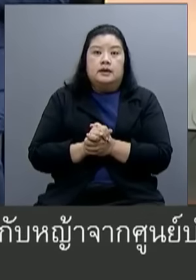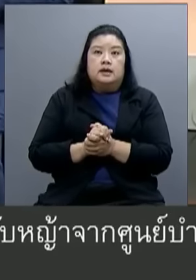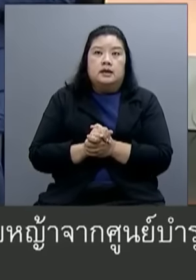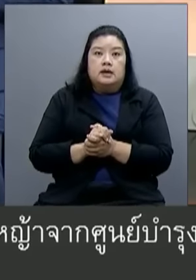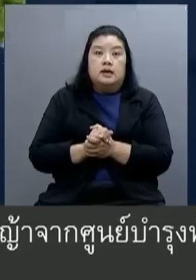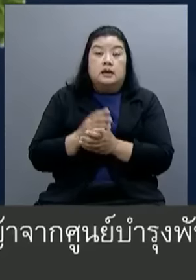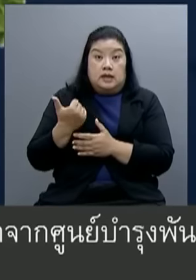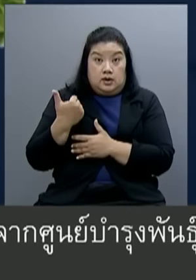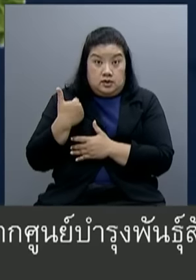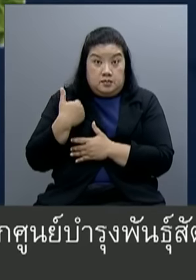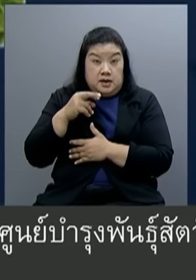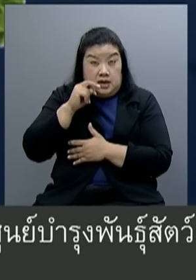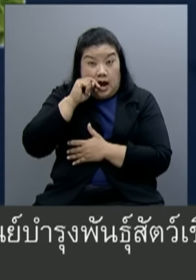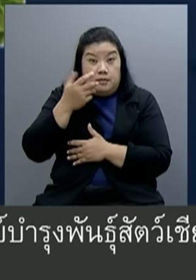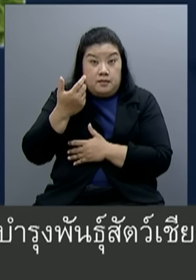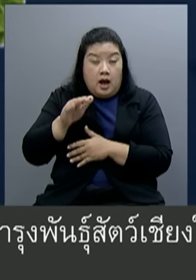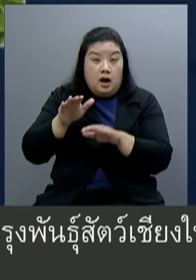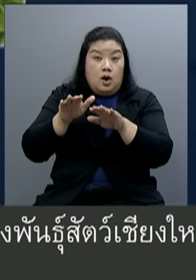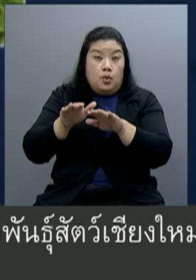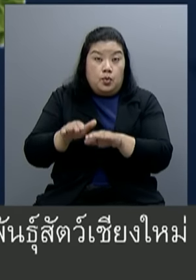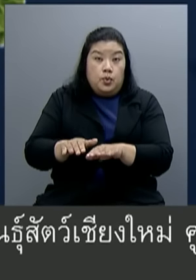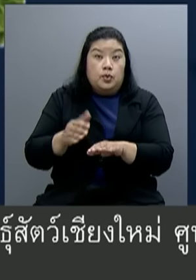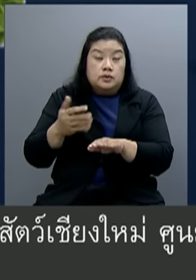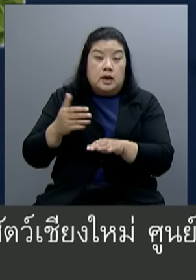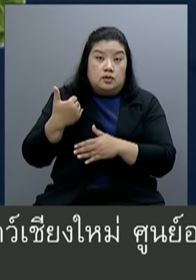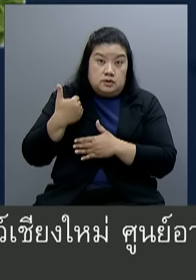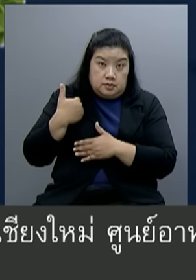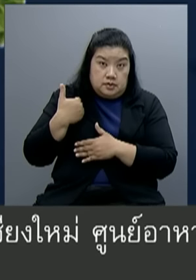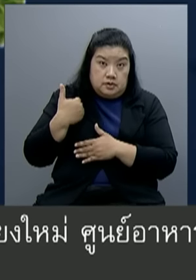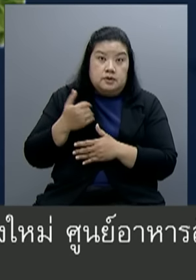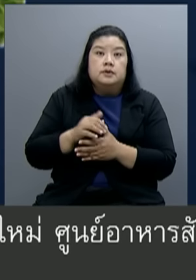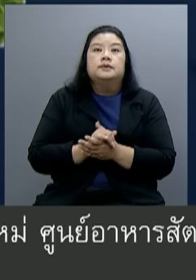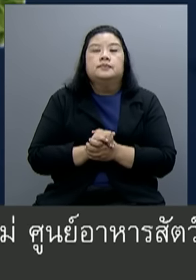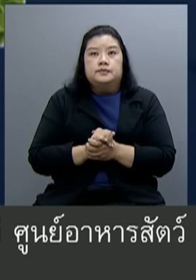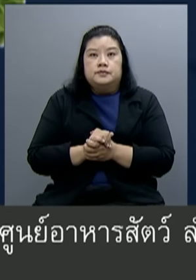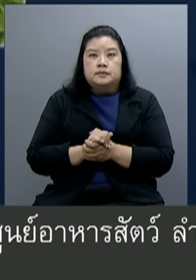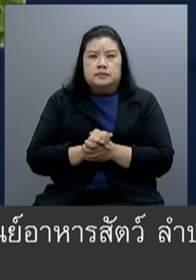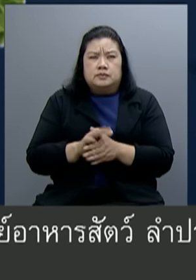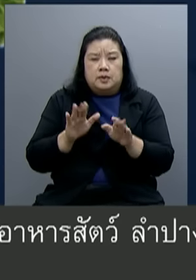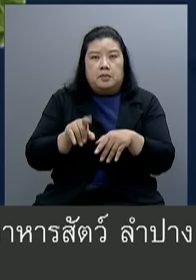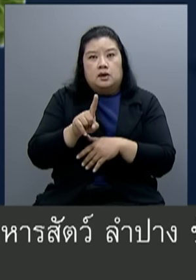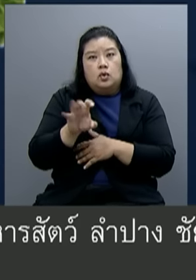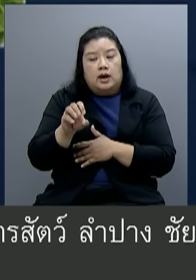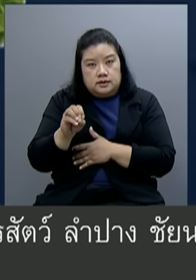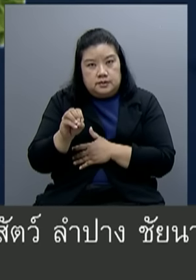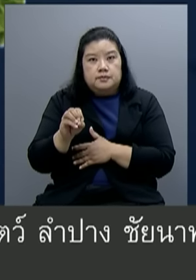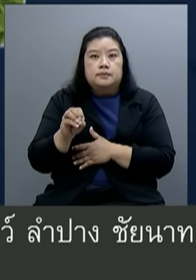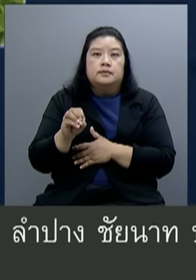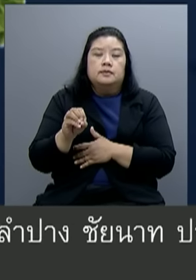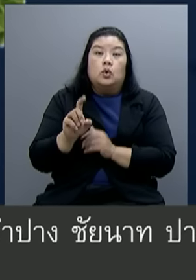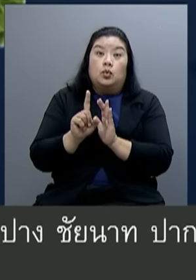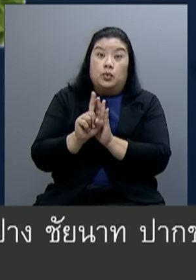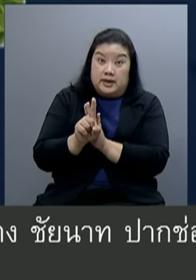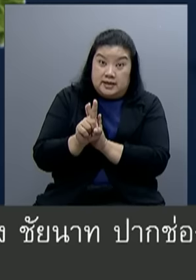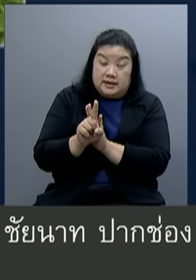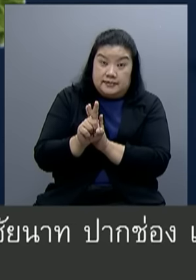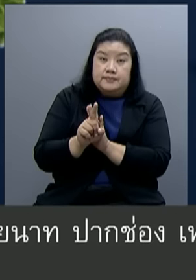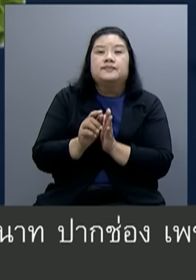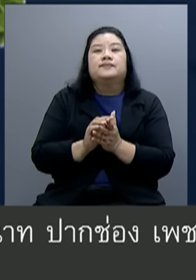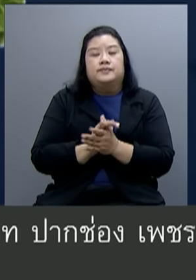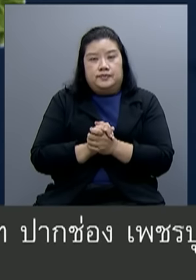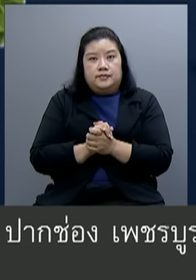ลดการระบายน้ำนะครับลงนะครับจากเขื่อนกิ่วลมนะครับน้อยกว่า150ลูกบาศก์เมตรต่อวินาทีได้แล้วนะครับเพราะฉะ